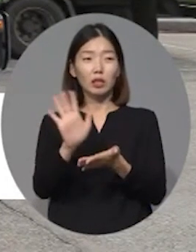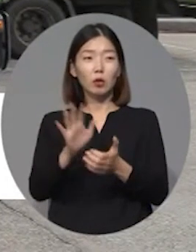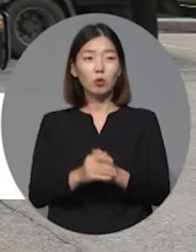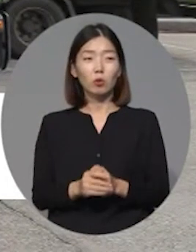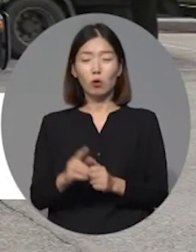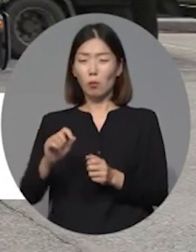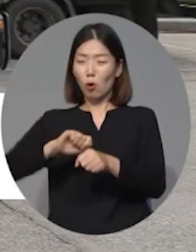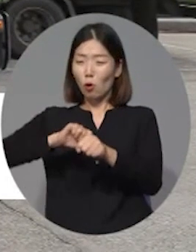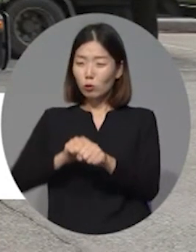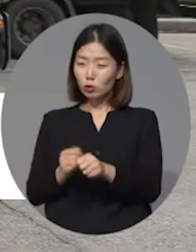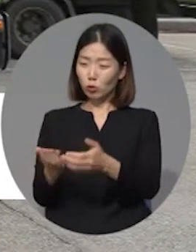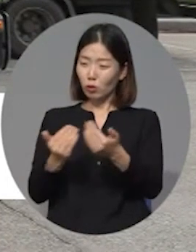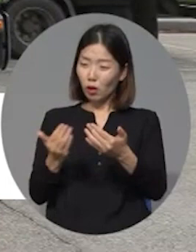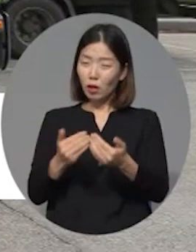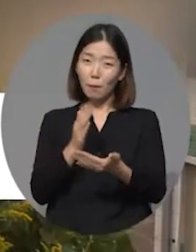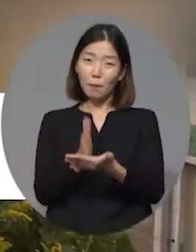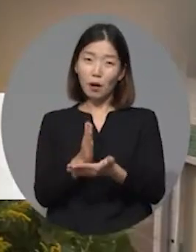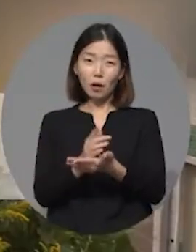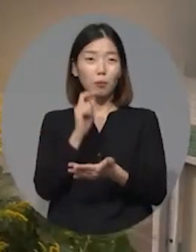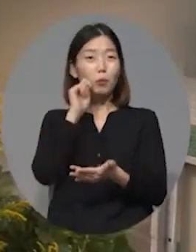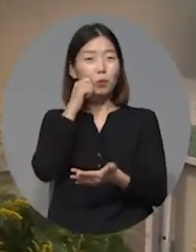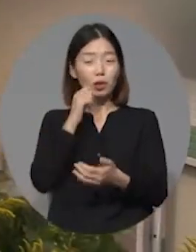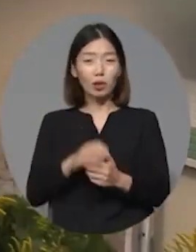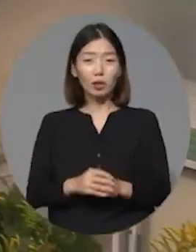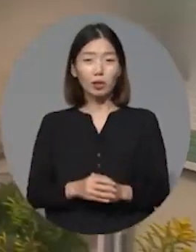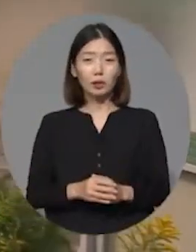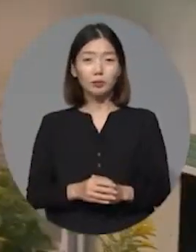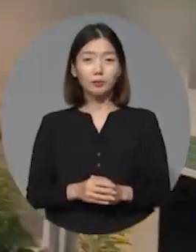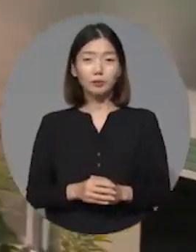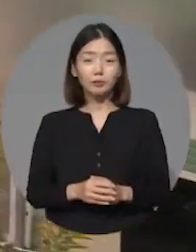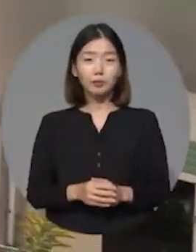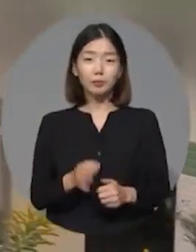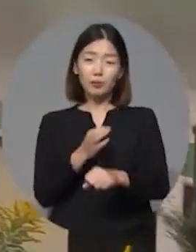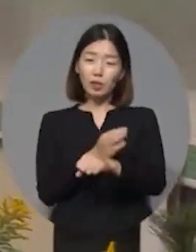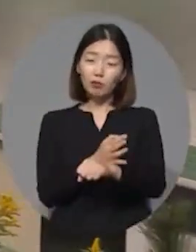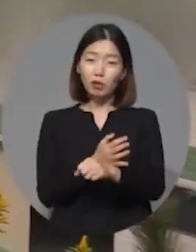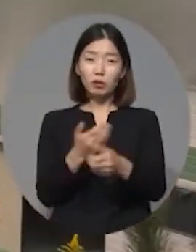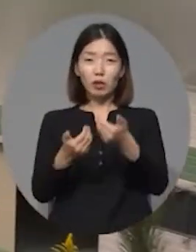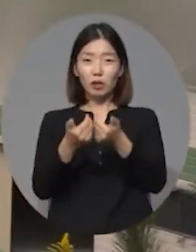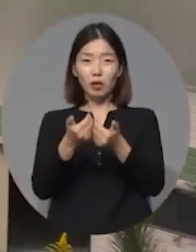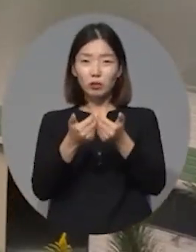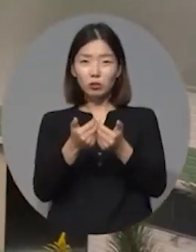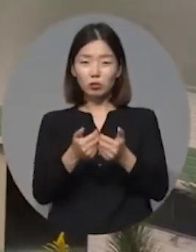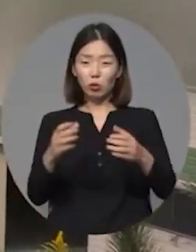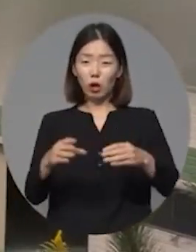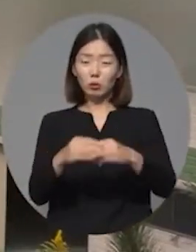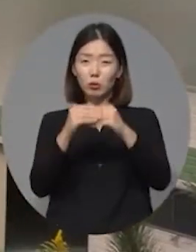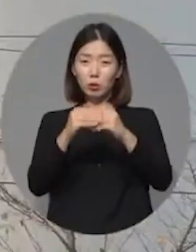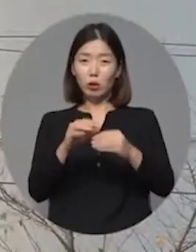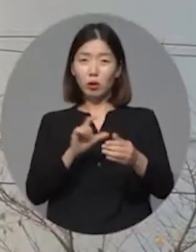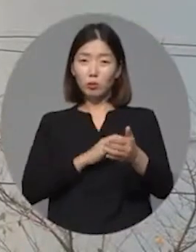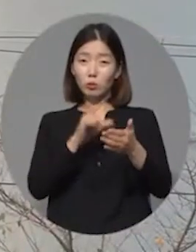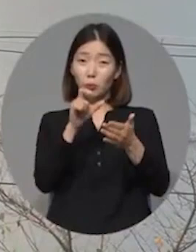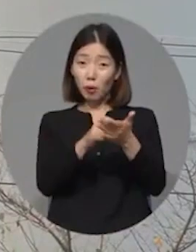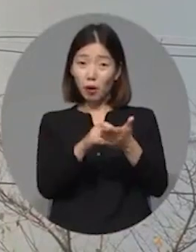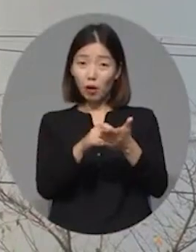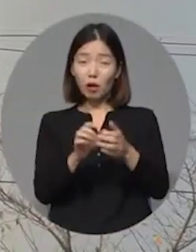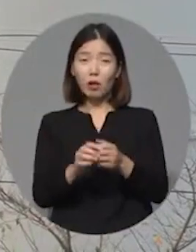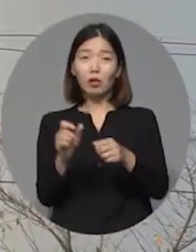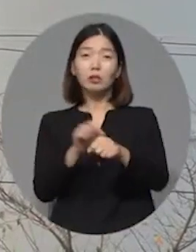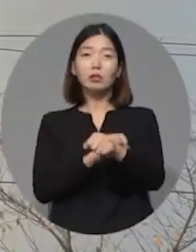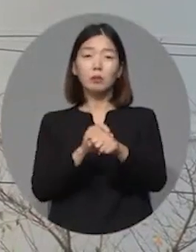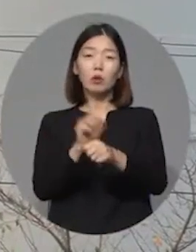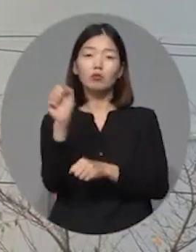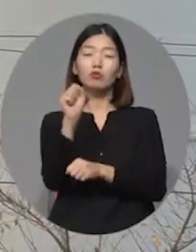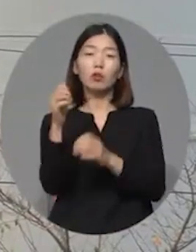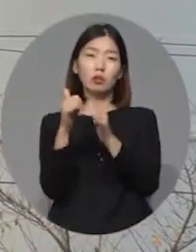1 딸과 어디로 스크 에 거 아니구 그렇다 일도 단순한 갈등으로 단체교섭 합의서에 명시 하면서까지 특정